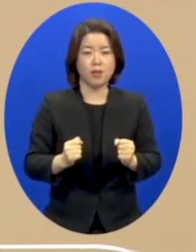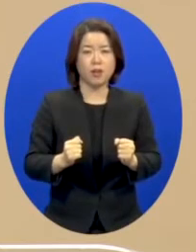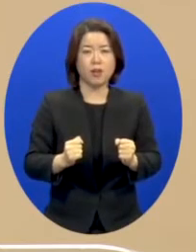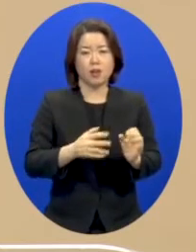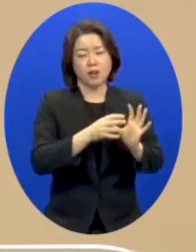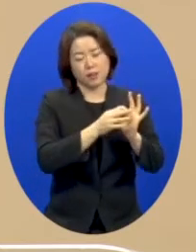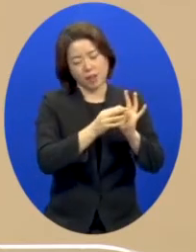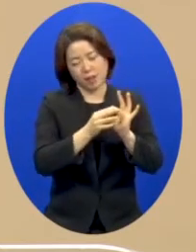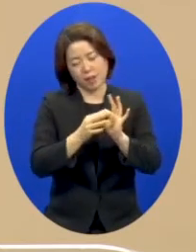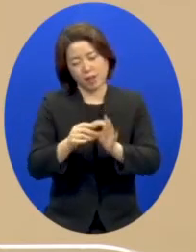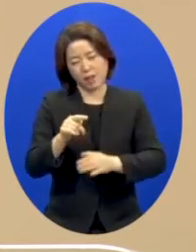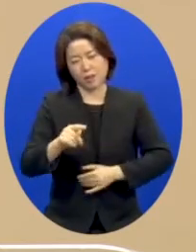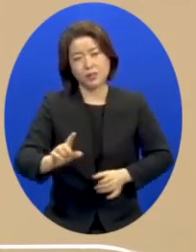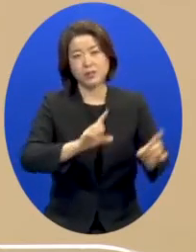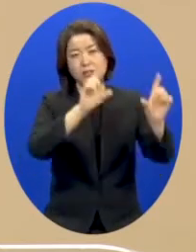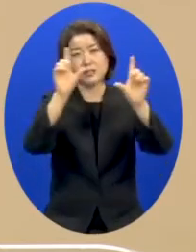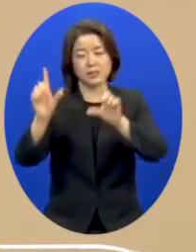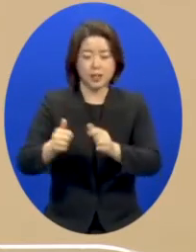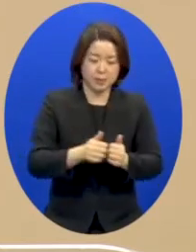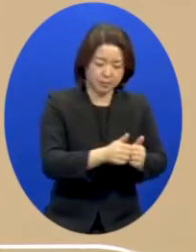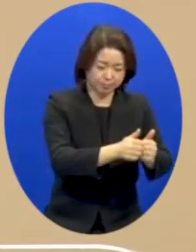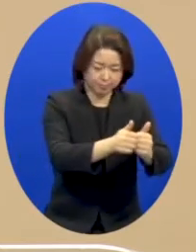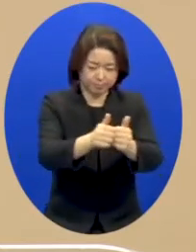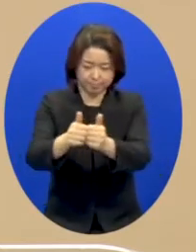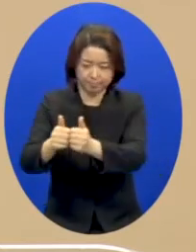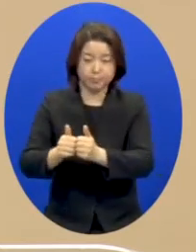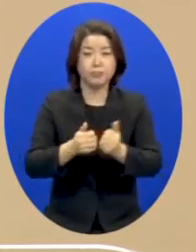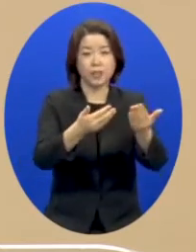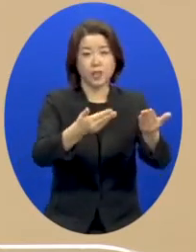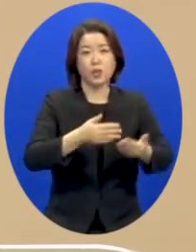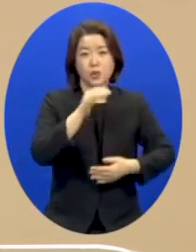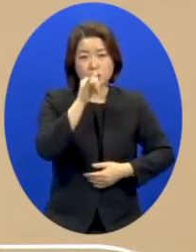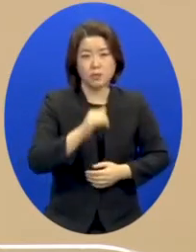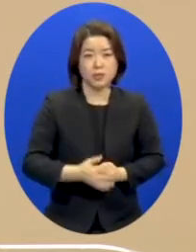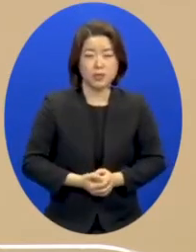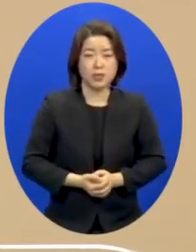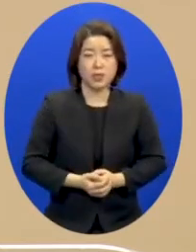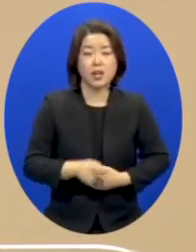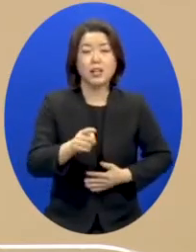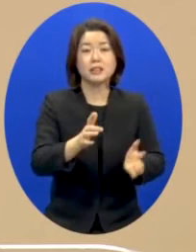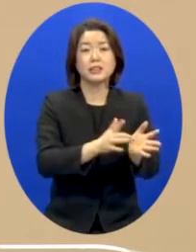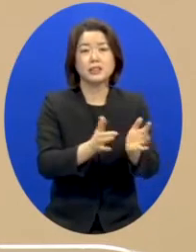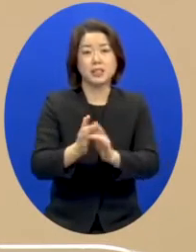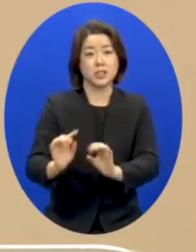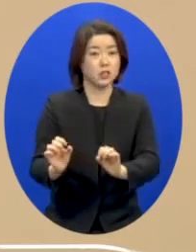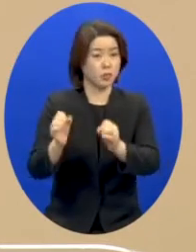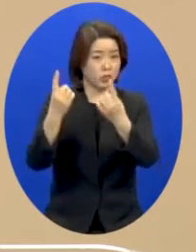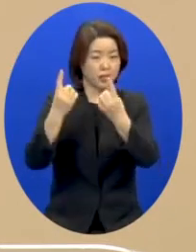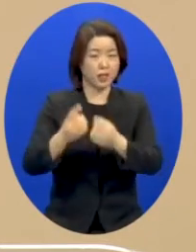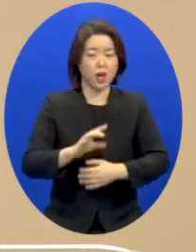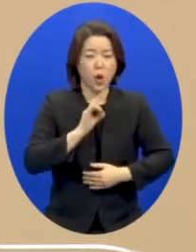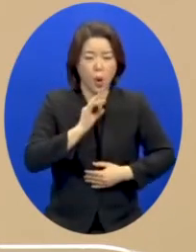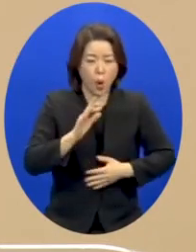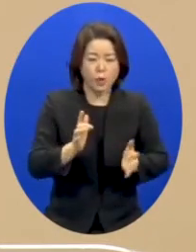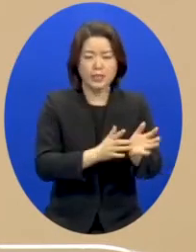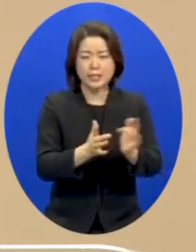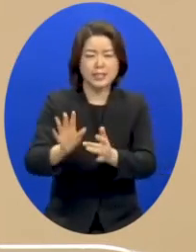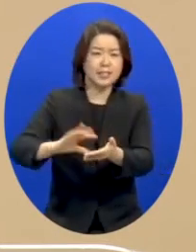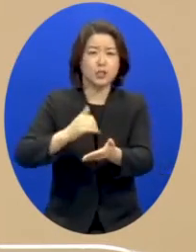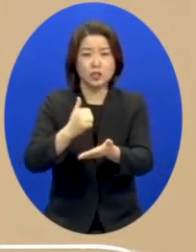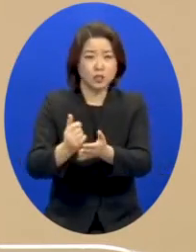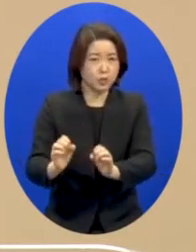그 삶의 평생을 동행해 주십니다. 그 예수님 때문에, 오직 그 예수 그리스도